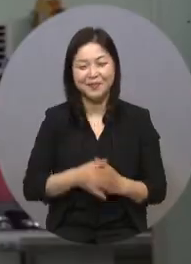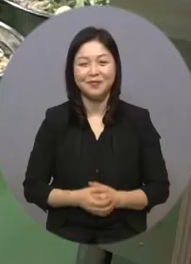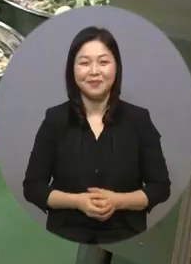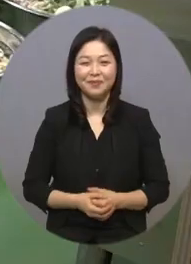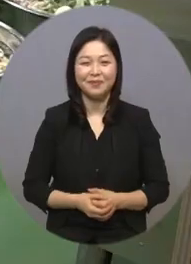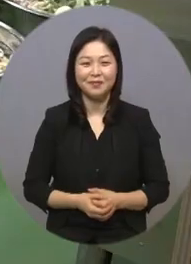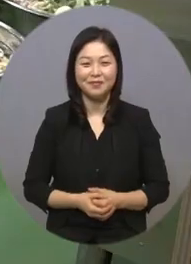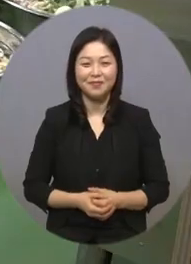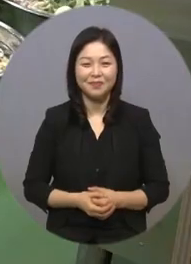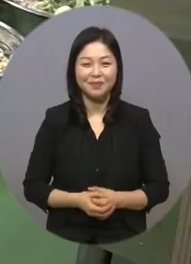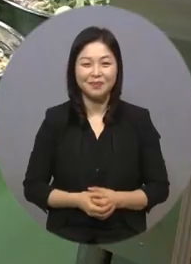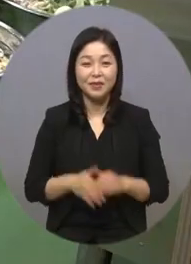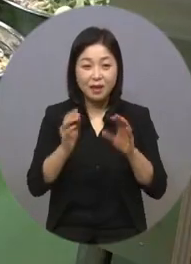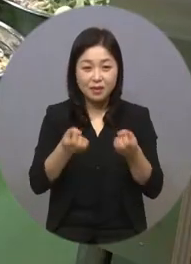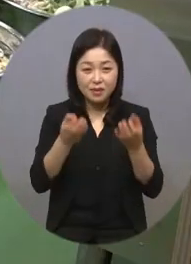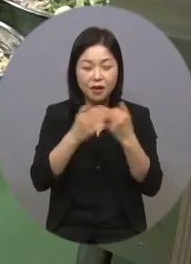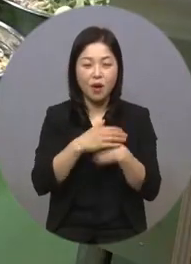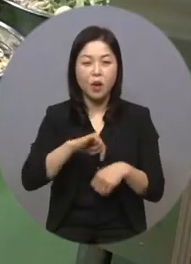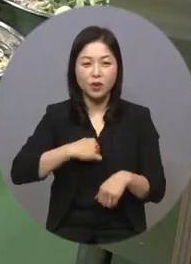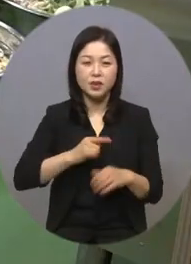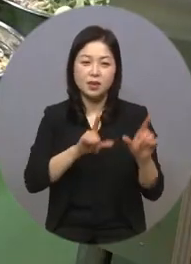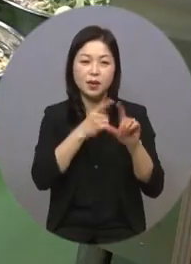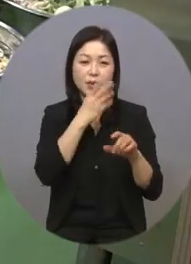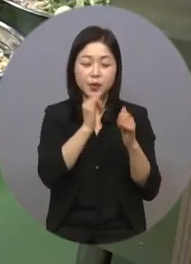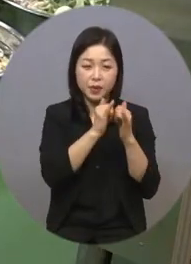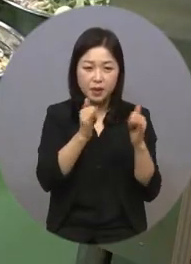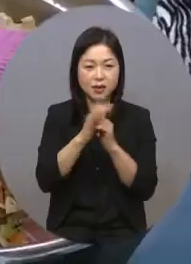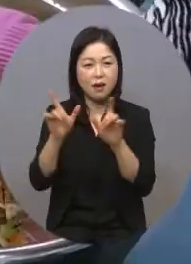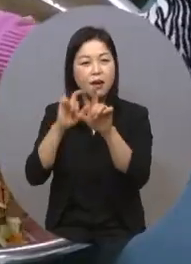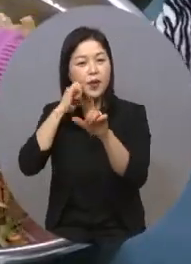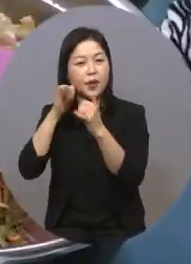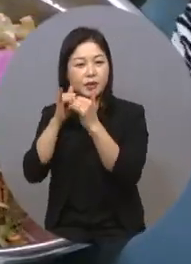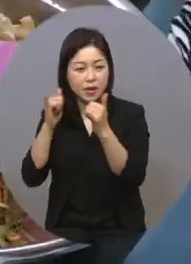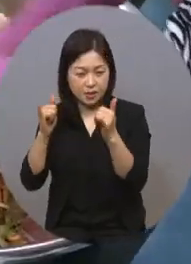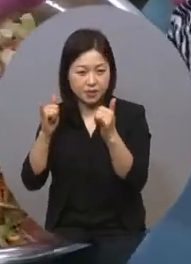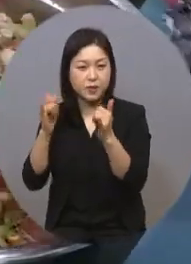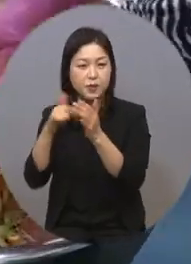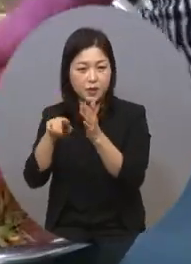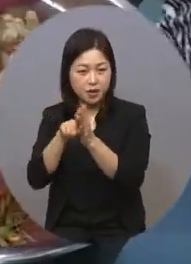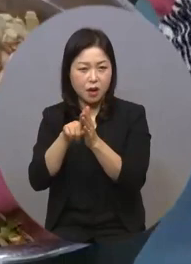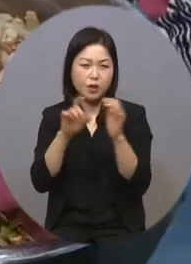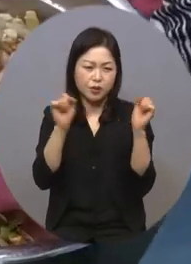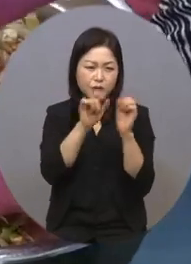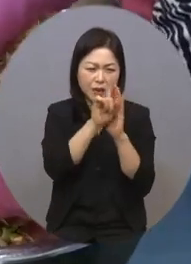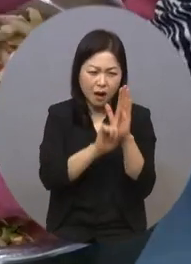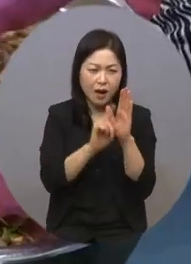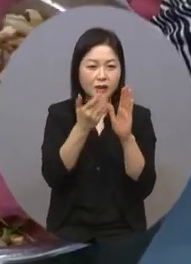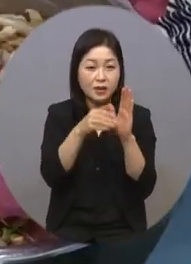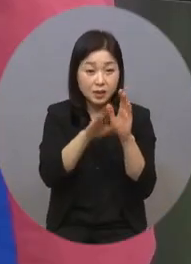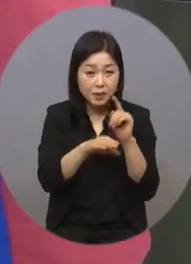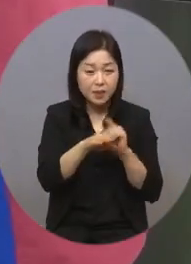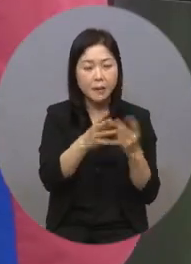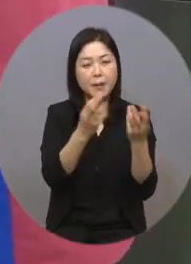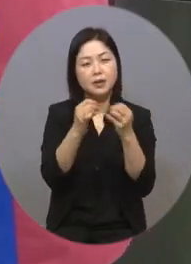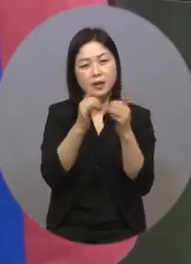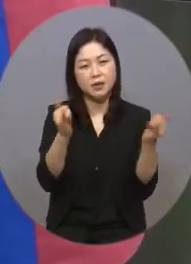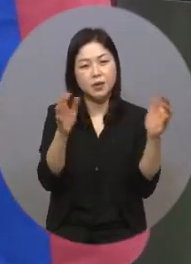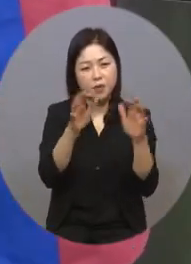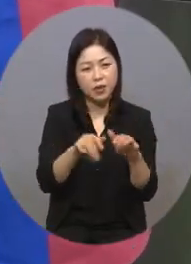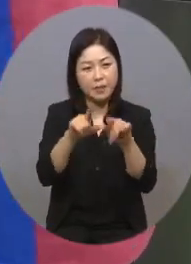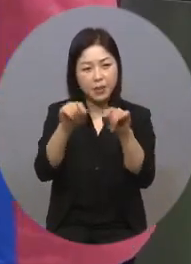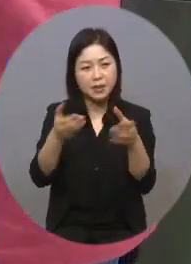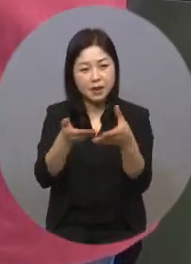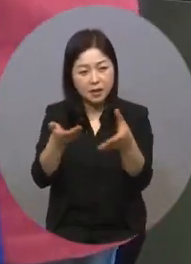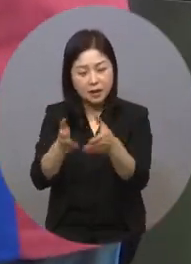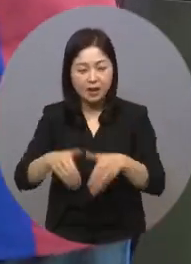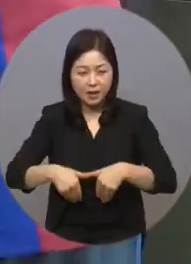하답니다. 이번 행사는 독거노인 및 소외계층을 위해 추운 날씨에도 불구하고 많은 인원들이 모여 반찬 나눔을 통해